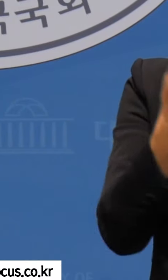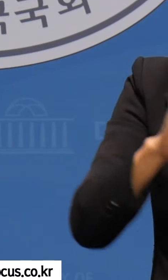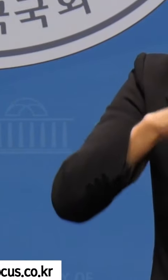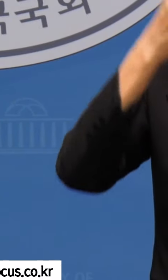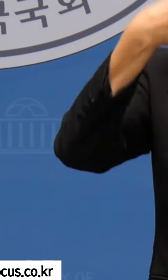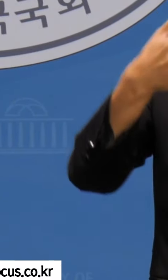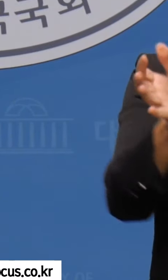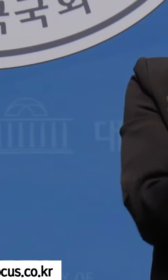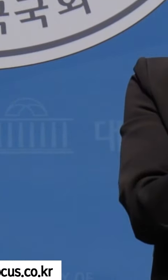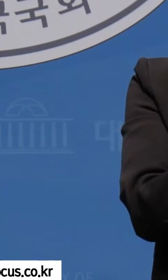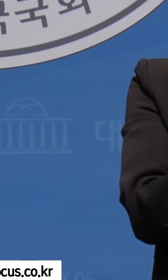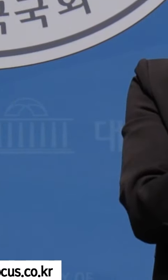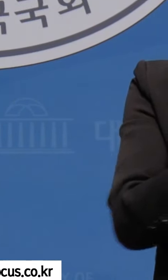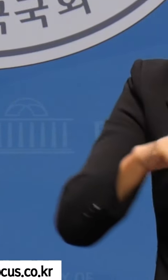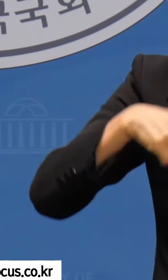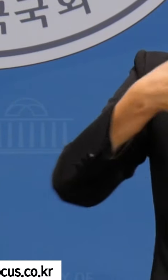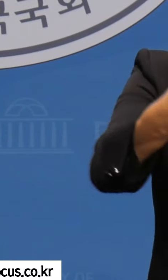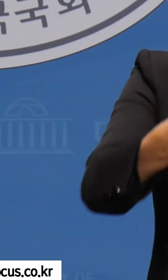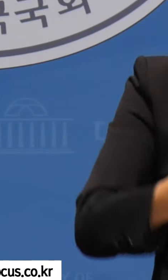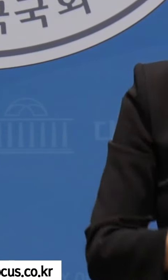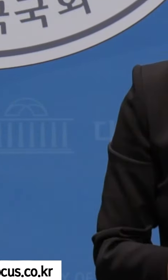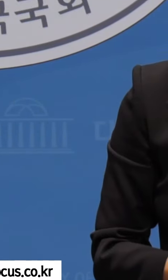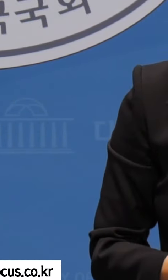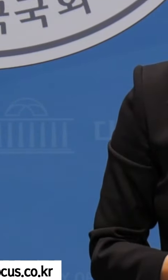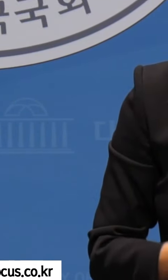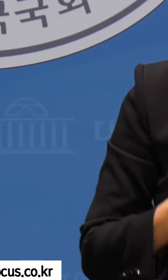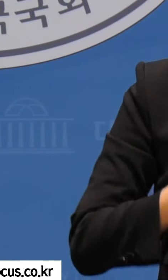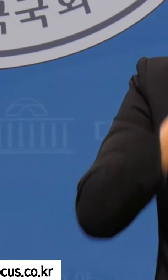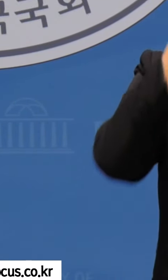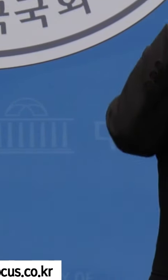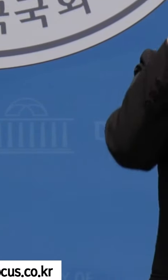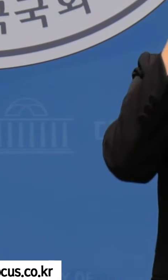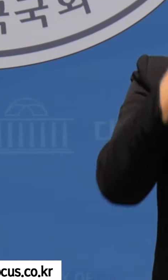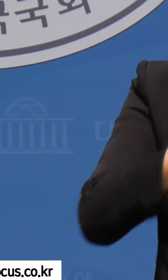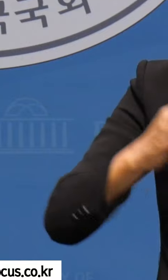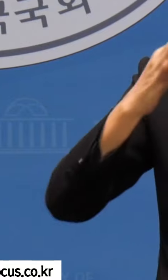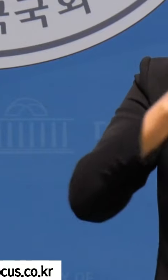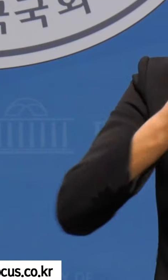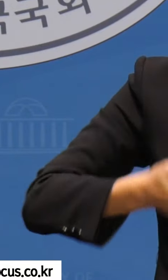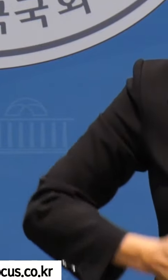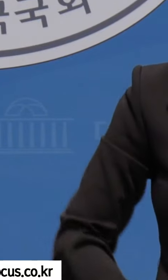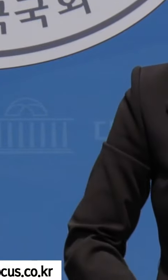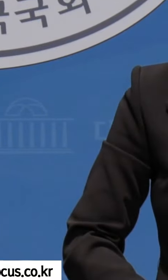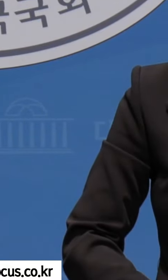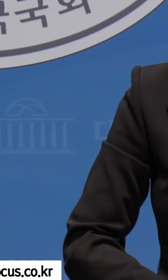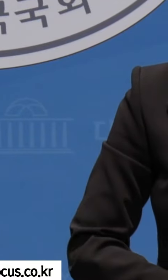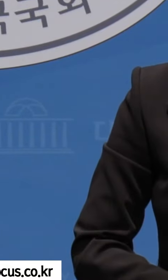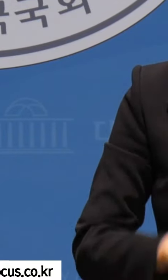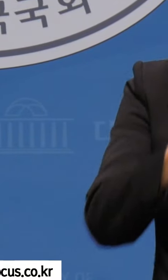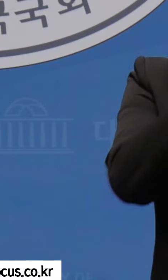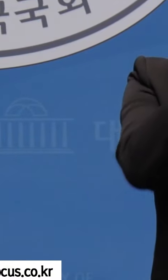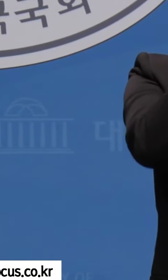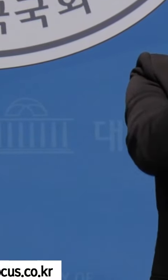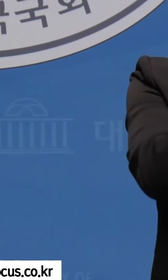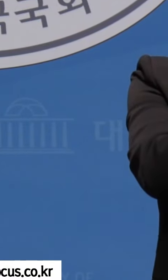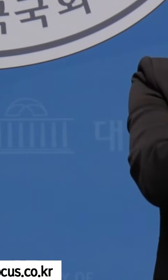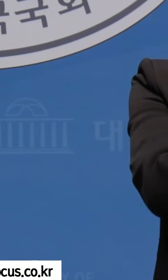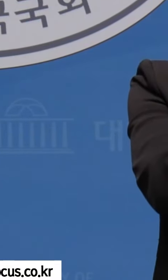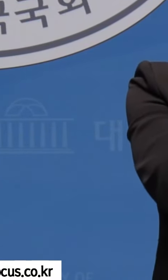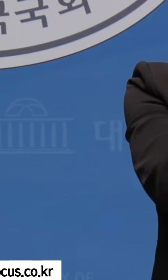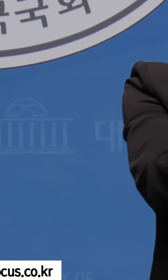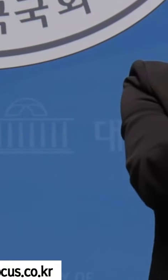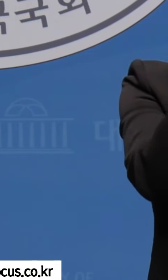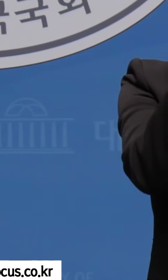입당을 합니다 저는 충남 공주에서 태어났 서울 동대문구 전농 초등학교를